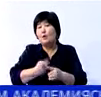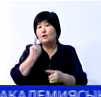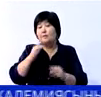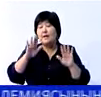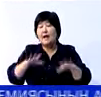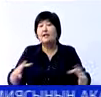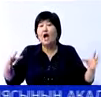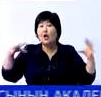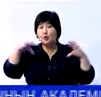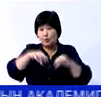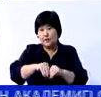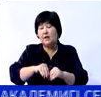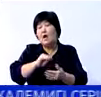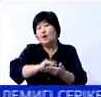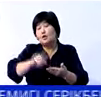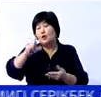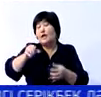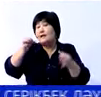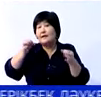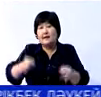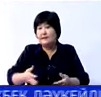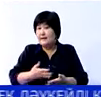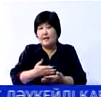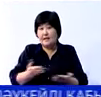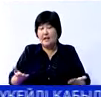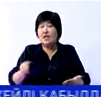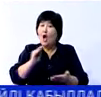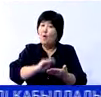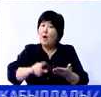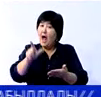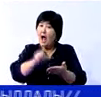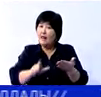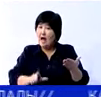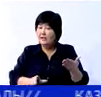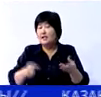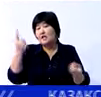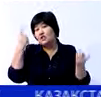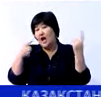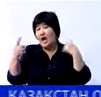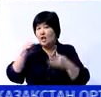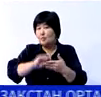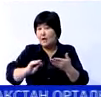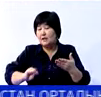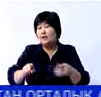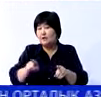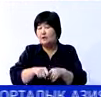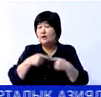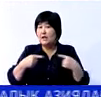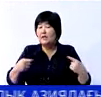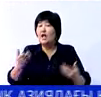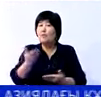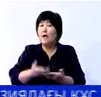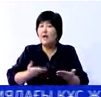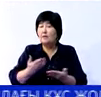арнаға топтастырдық. Жазушының кез келген мақаласын, кез келген шығармаларын және жазушы туралы